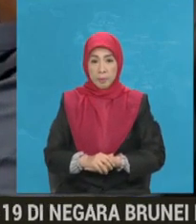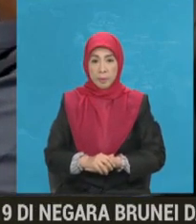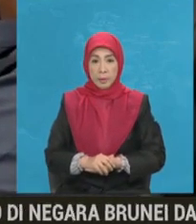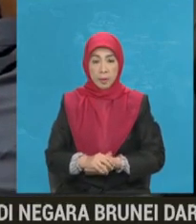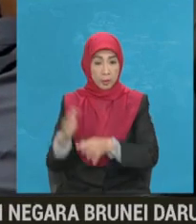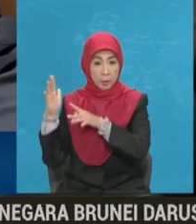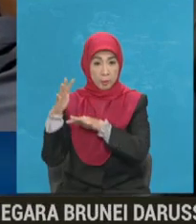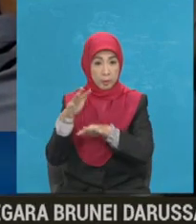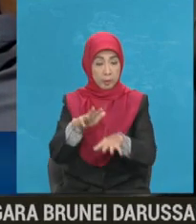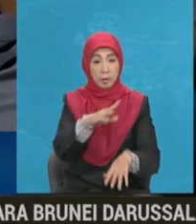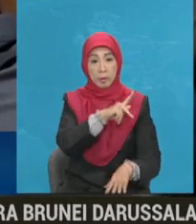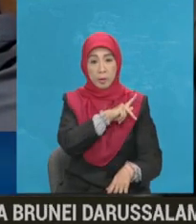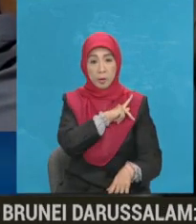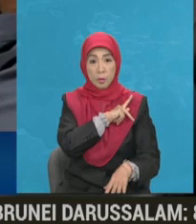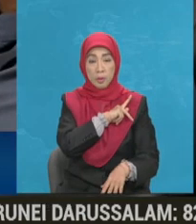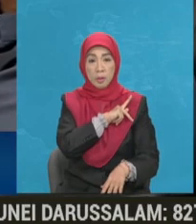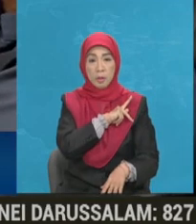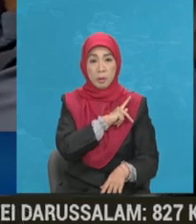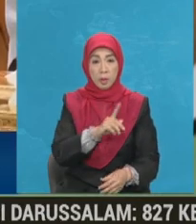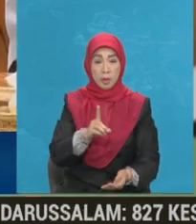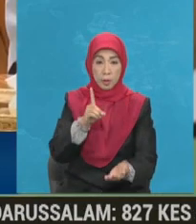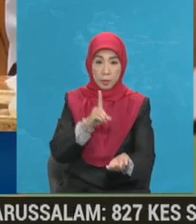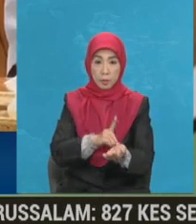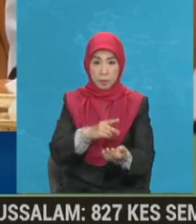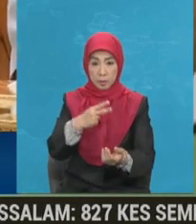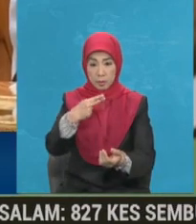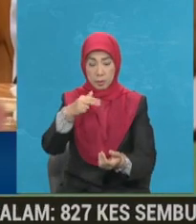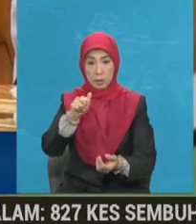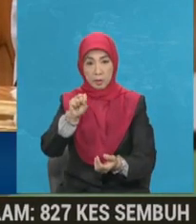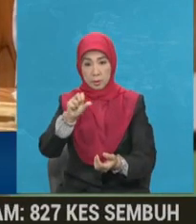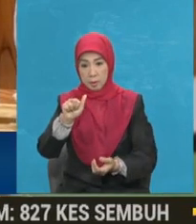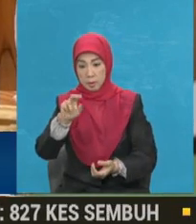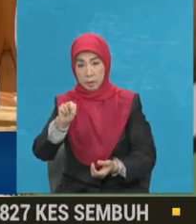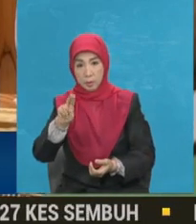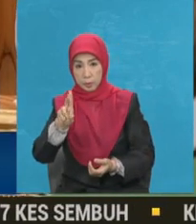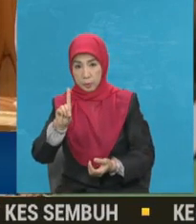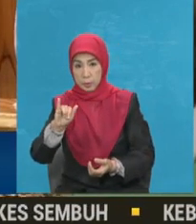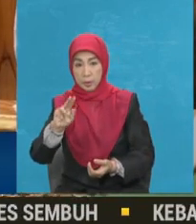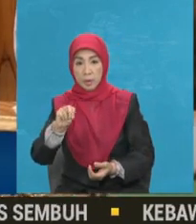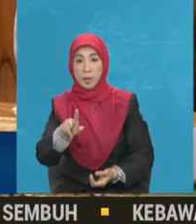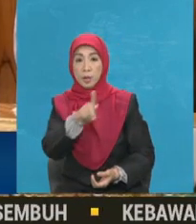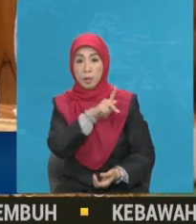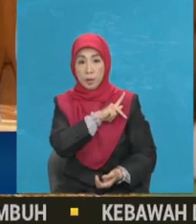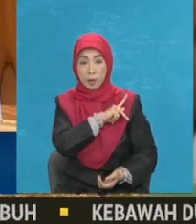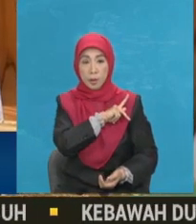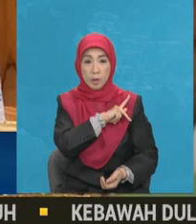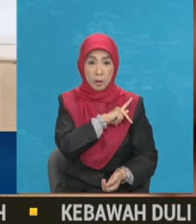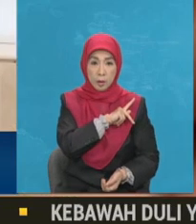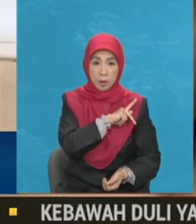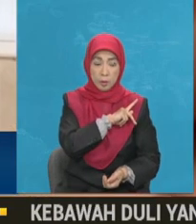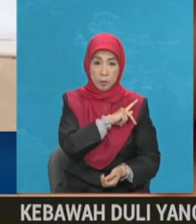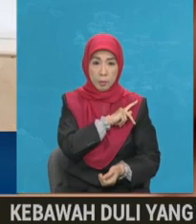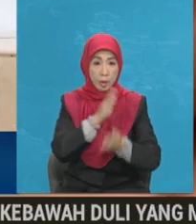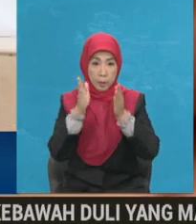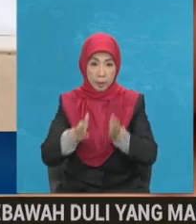Hai rombongan diketuai oleh Doktor Haji Muhammad Nur Hasanudin bin Abdul wakeel Ali ketua pejabat urusan jemaah haji negara